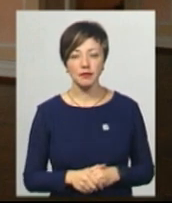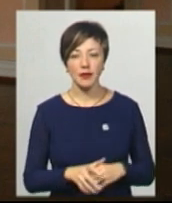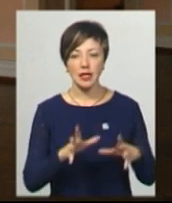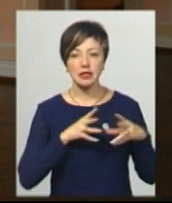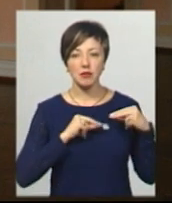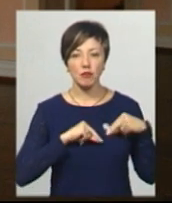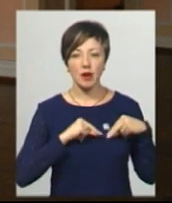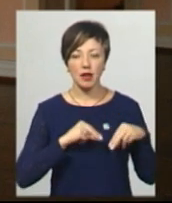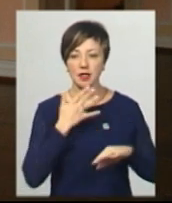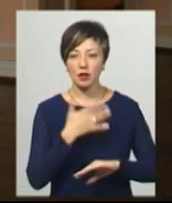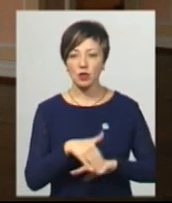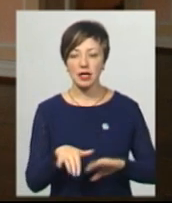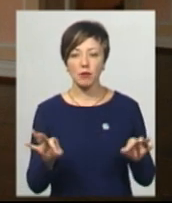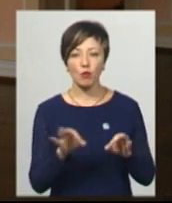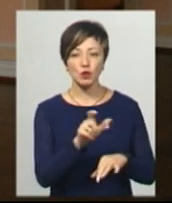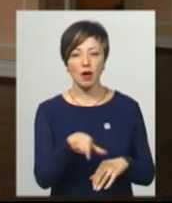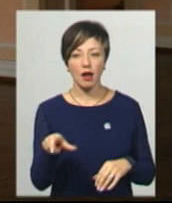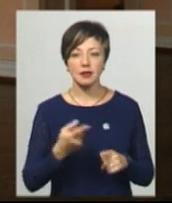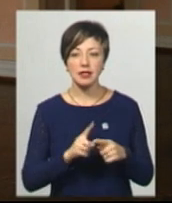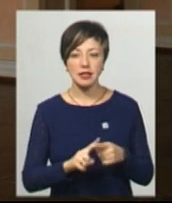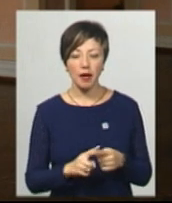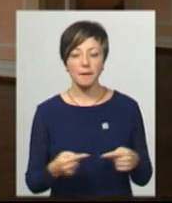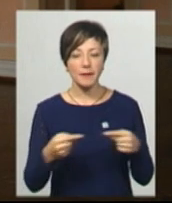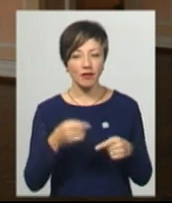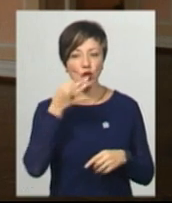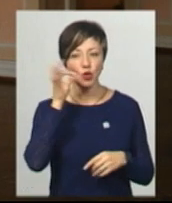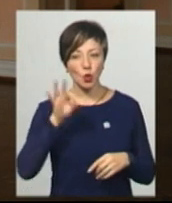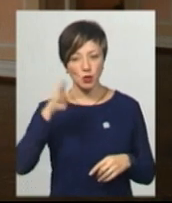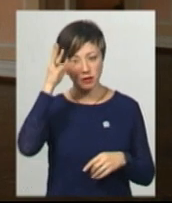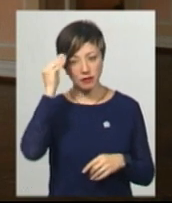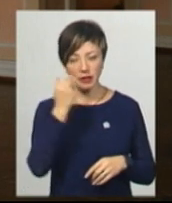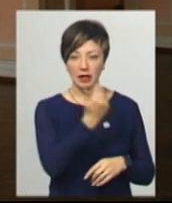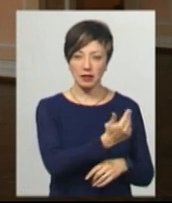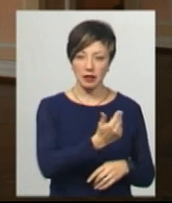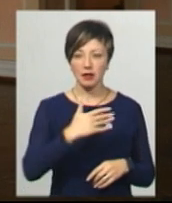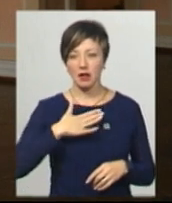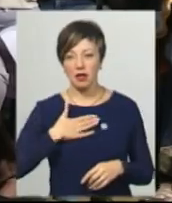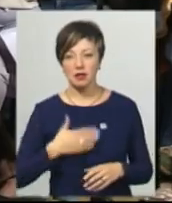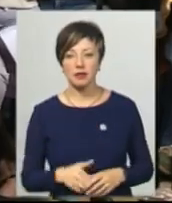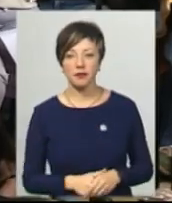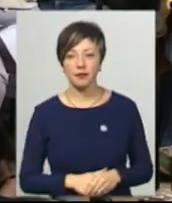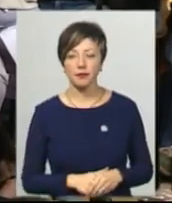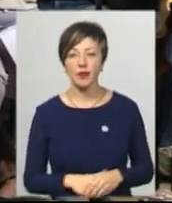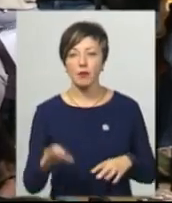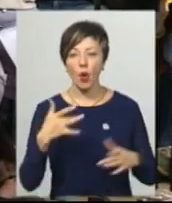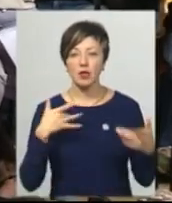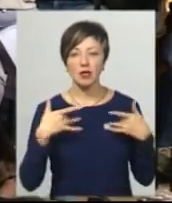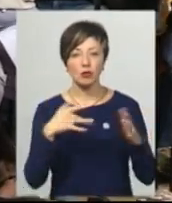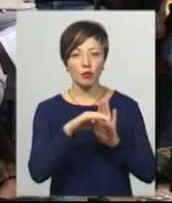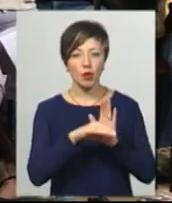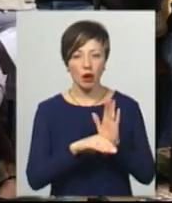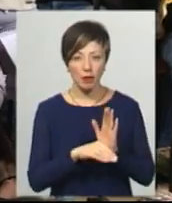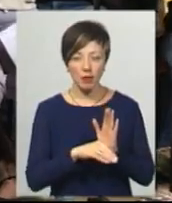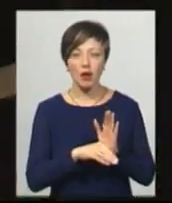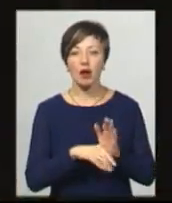співпраця з іноземними музикантами – це певний досвід і для швейцарських музикантів, і для нас. Щодо концертної програми «Сторіс»,